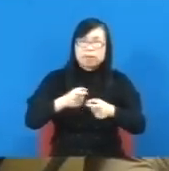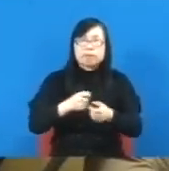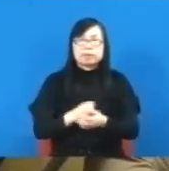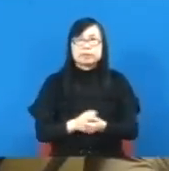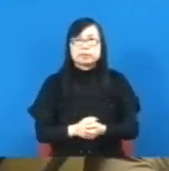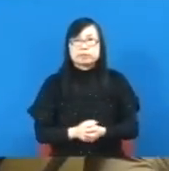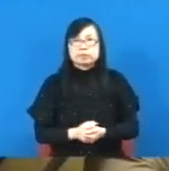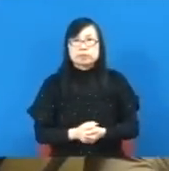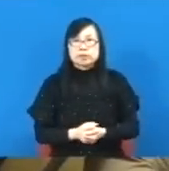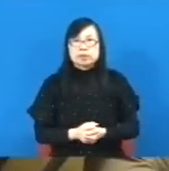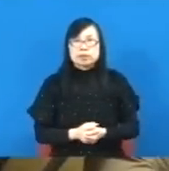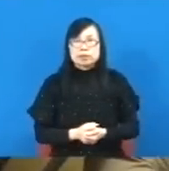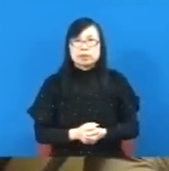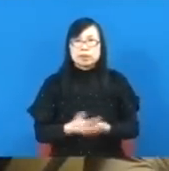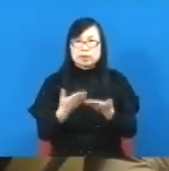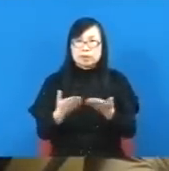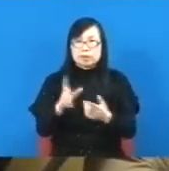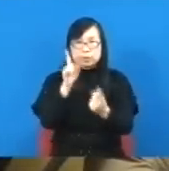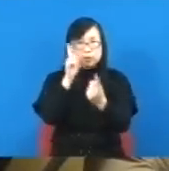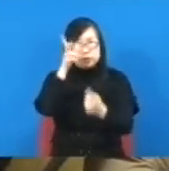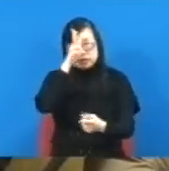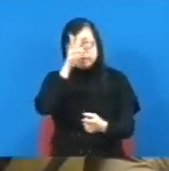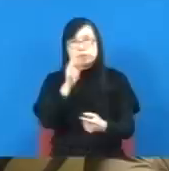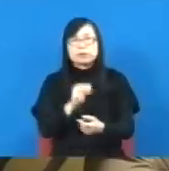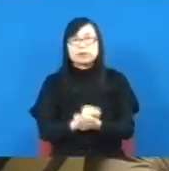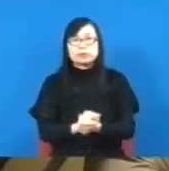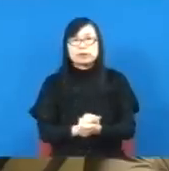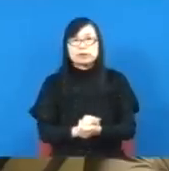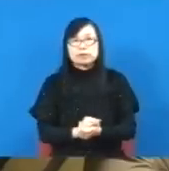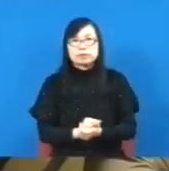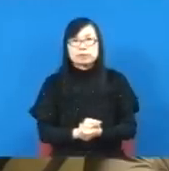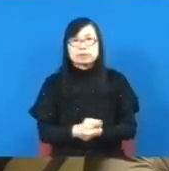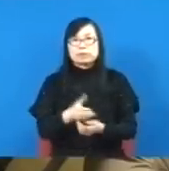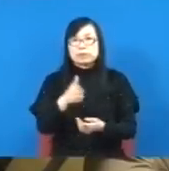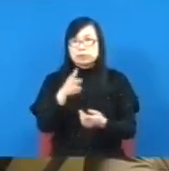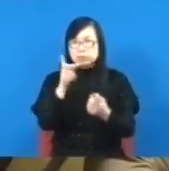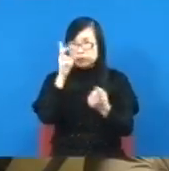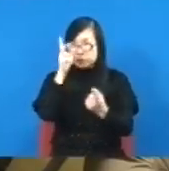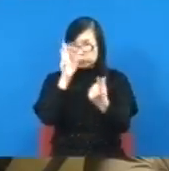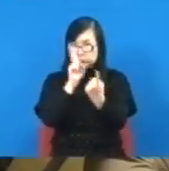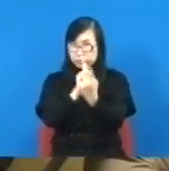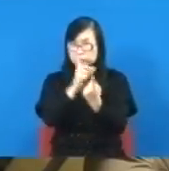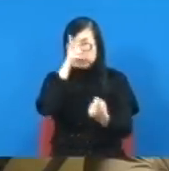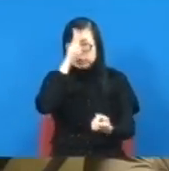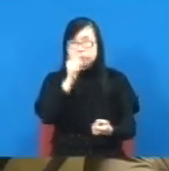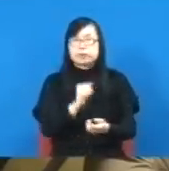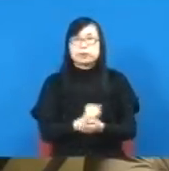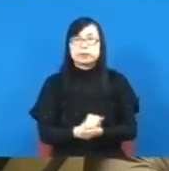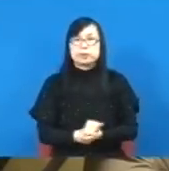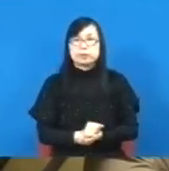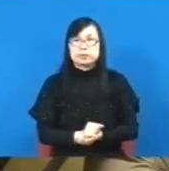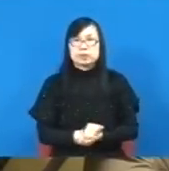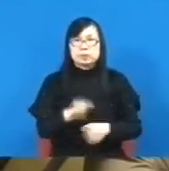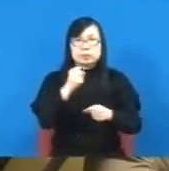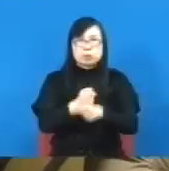點咧？企業為相對於政府， 嗯， 企業嘅意思就相對於政府去 run 佢。咁如果